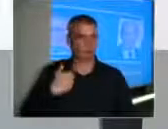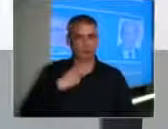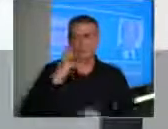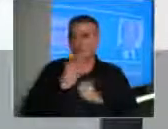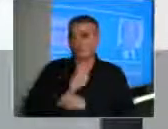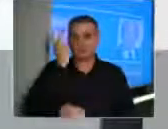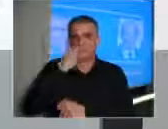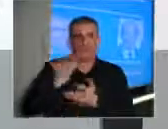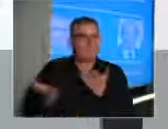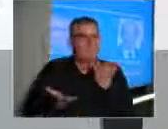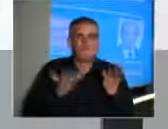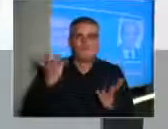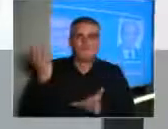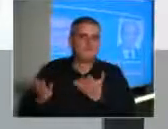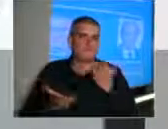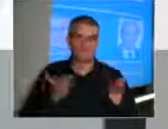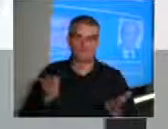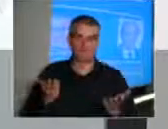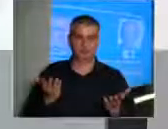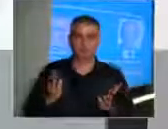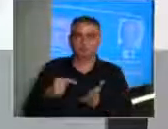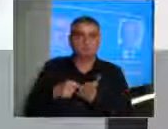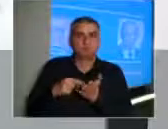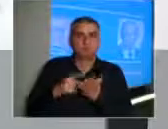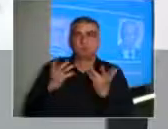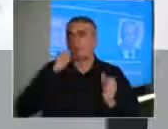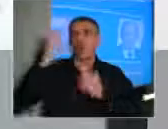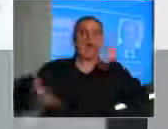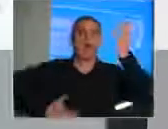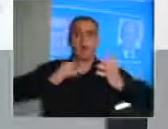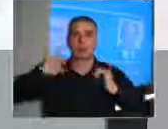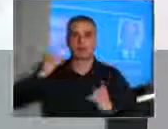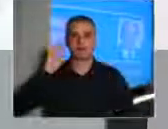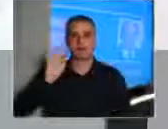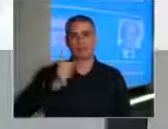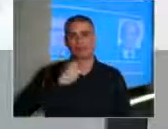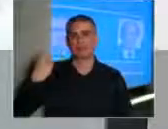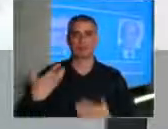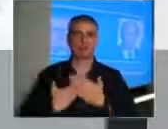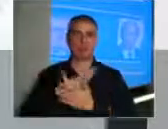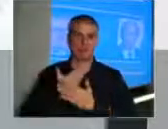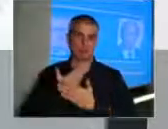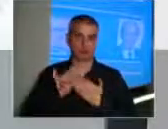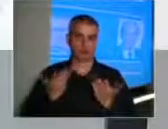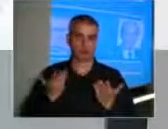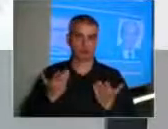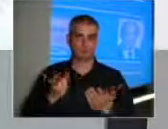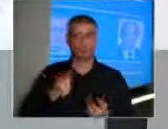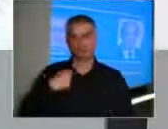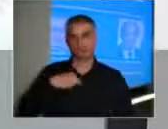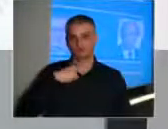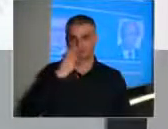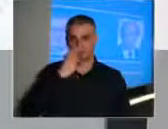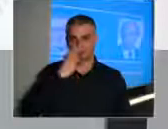מצליחים עדיין לפענח על מה הצונמי הזה דווקא נגד הימין החדש, ואנחנו